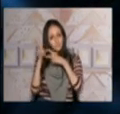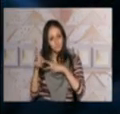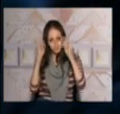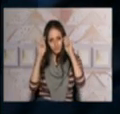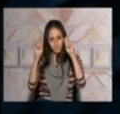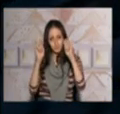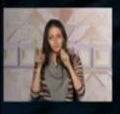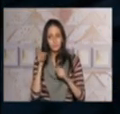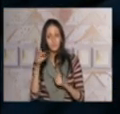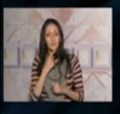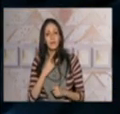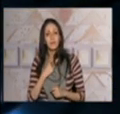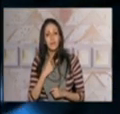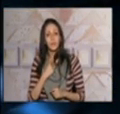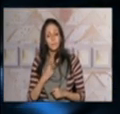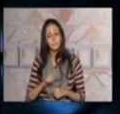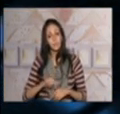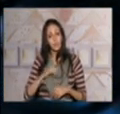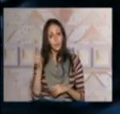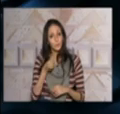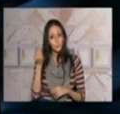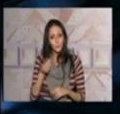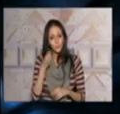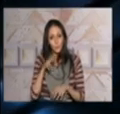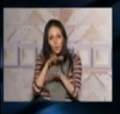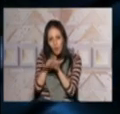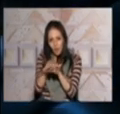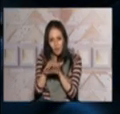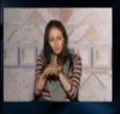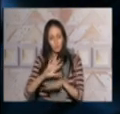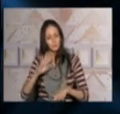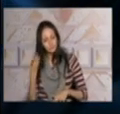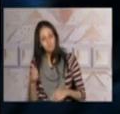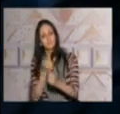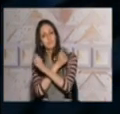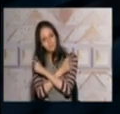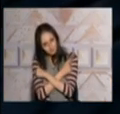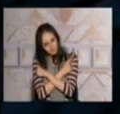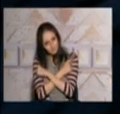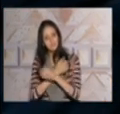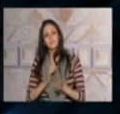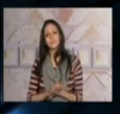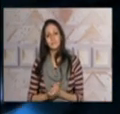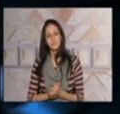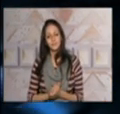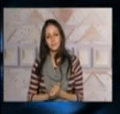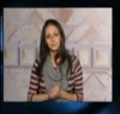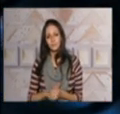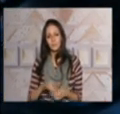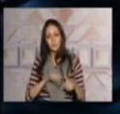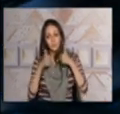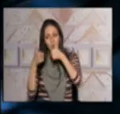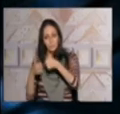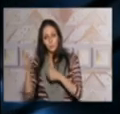برضه شغف ان هو يروح الاقصر واسوان وان هو يشوف المعابد؟ لان نوعيه السائح اللي بيروح الحقيقه شرم